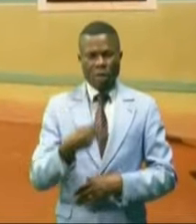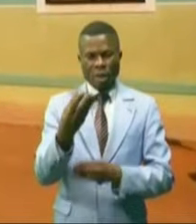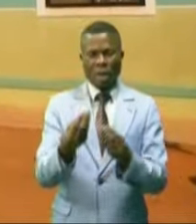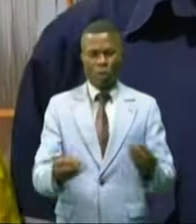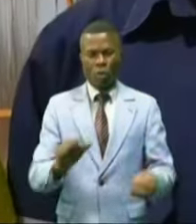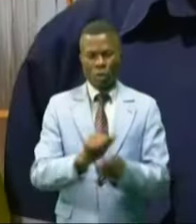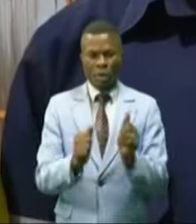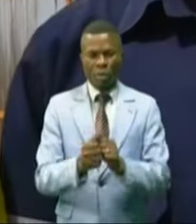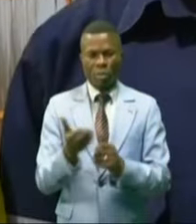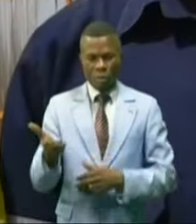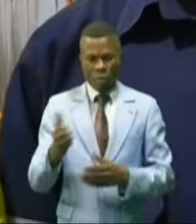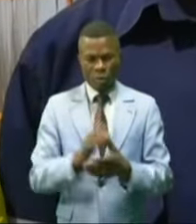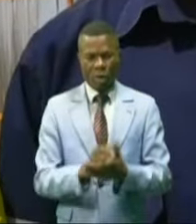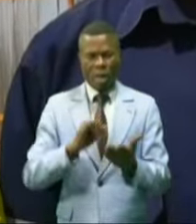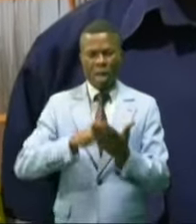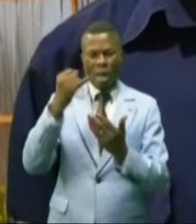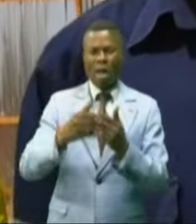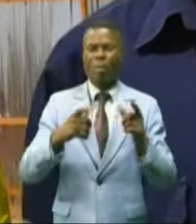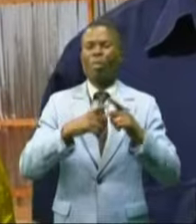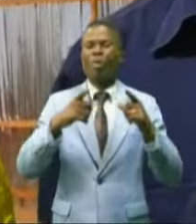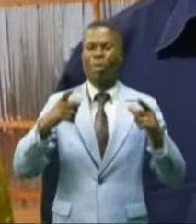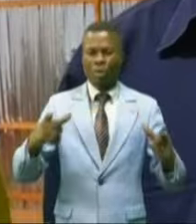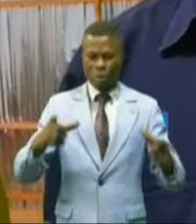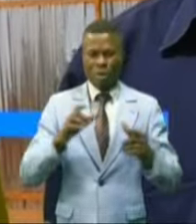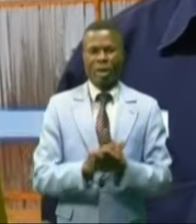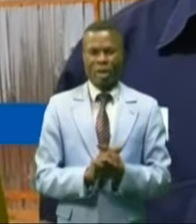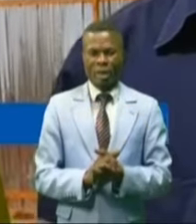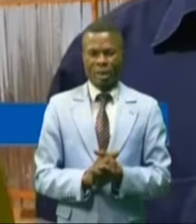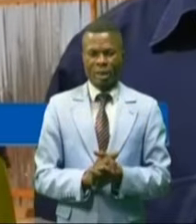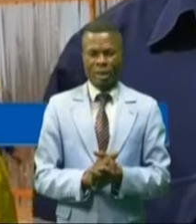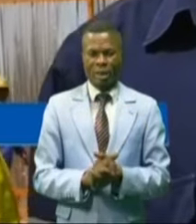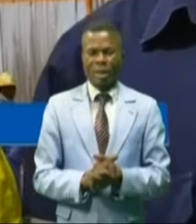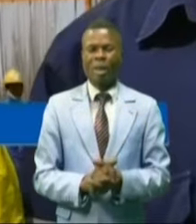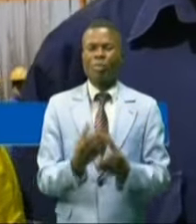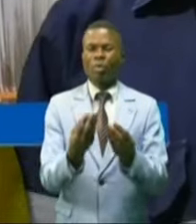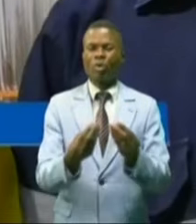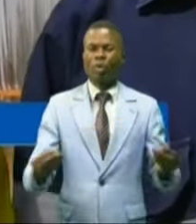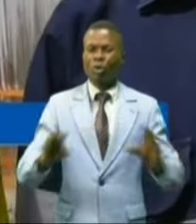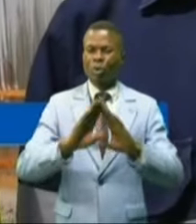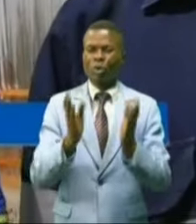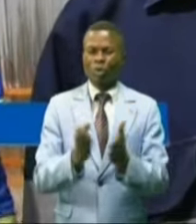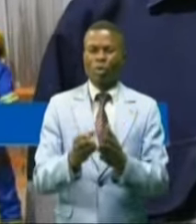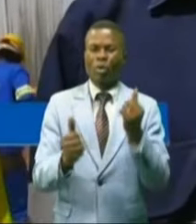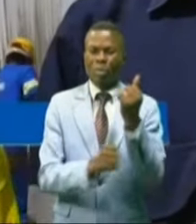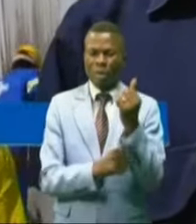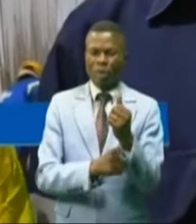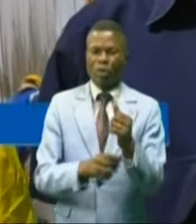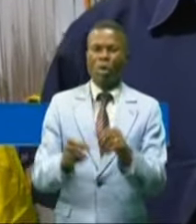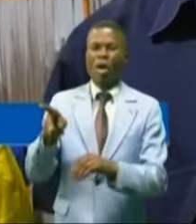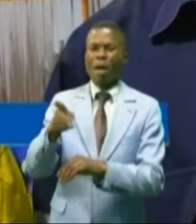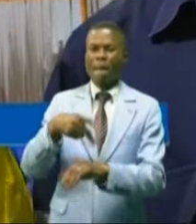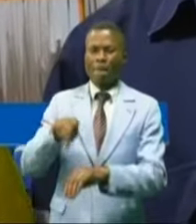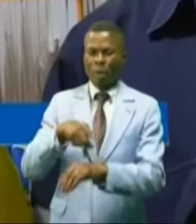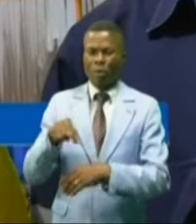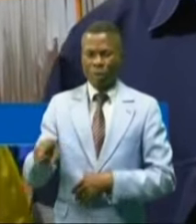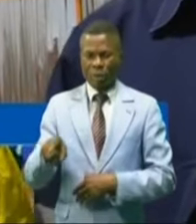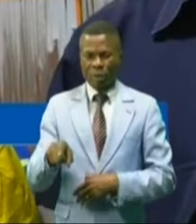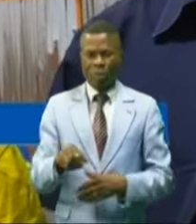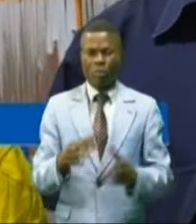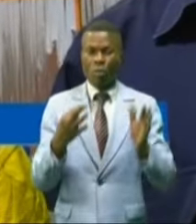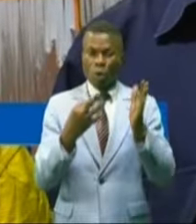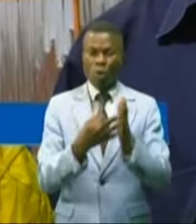Ce sera un grand projet qui est en train d'être érigé en ce lieu dans plus ou moins 8